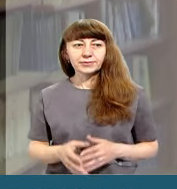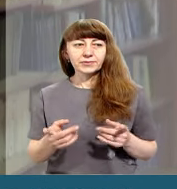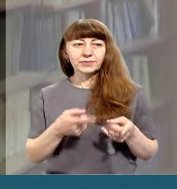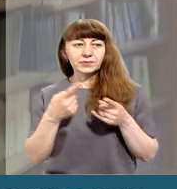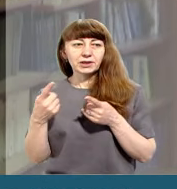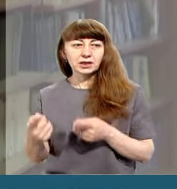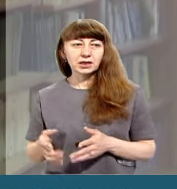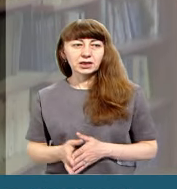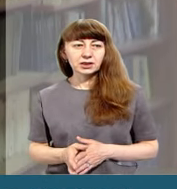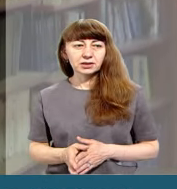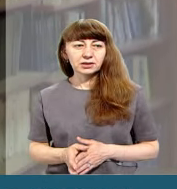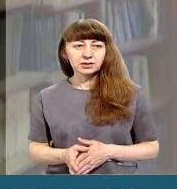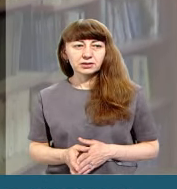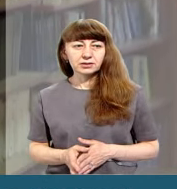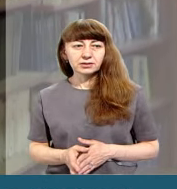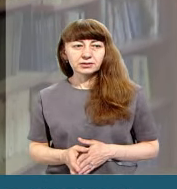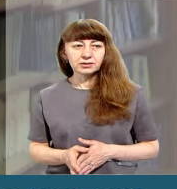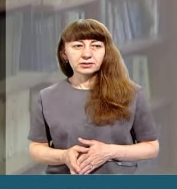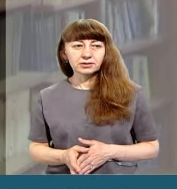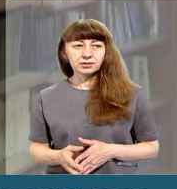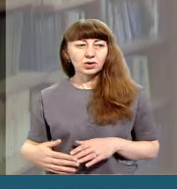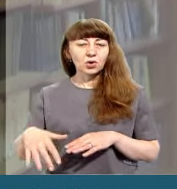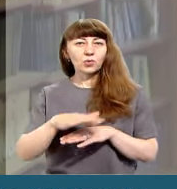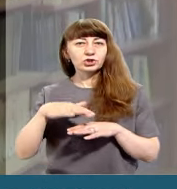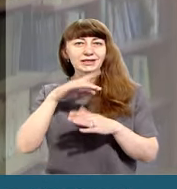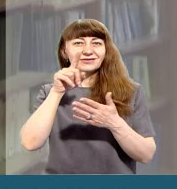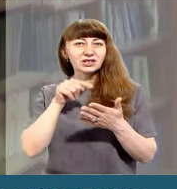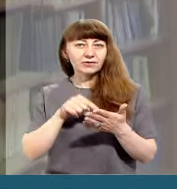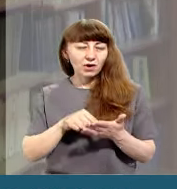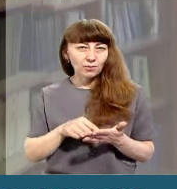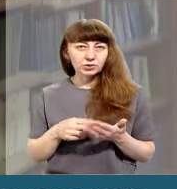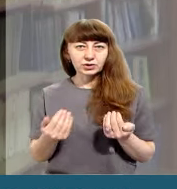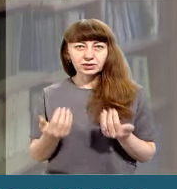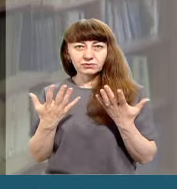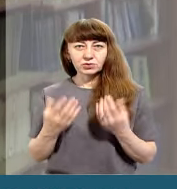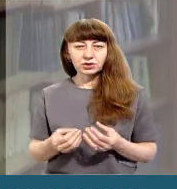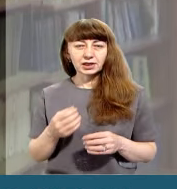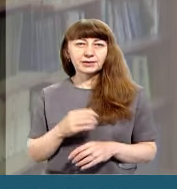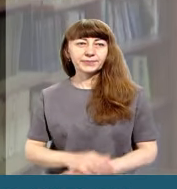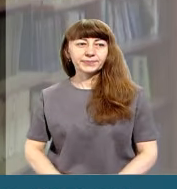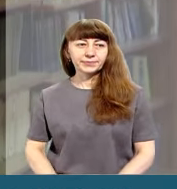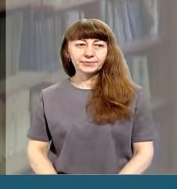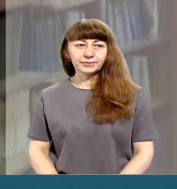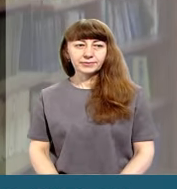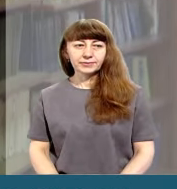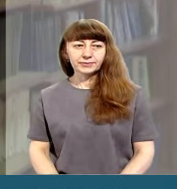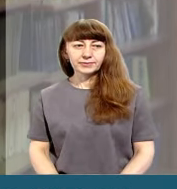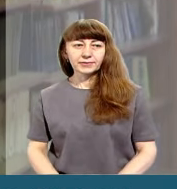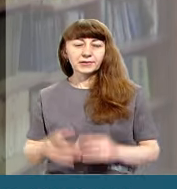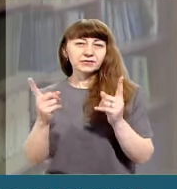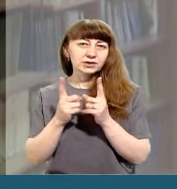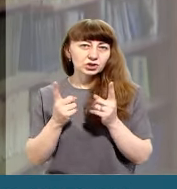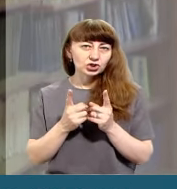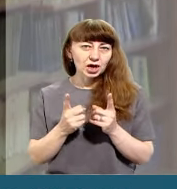переходить непосредственно в общественные вопросы, что на сегодняшний день Ассамблея народа Казахстана уже делает,